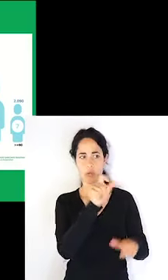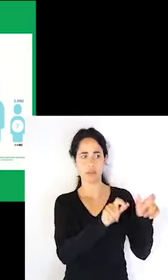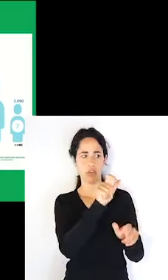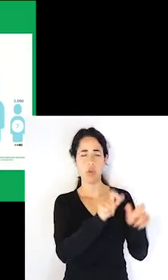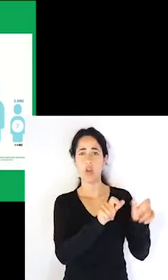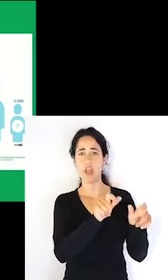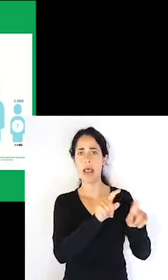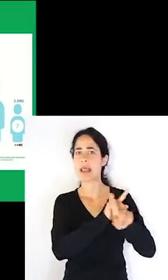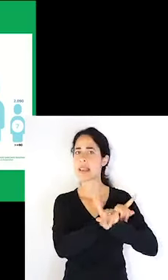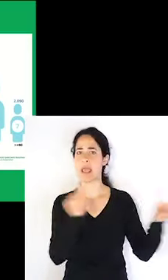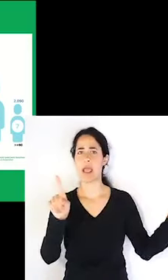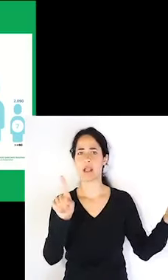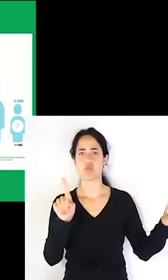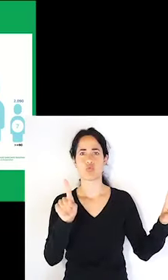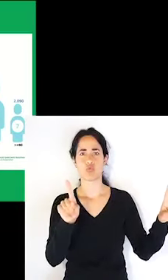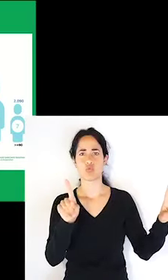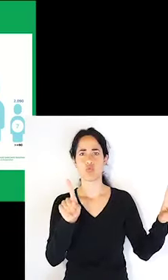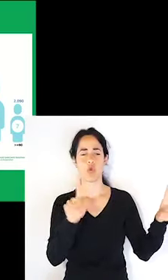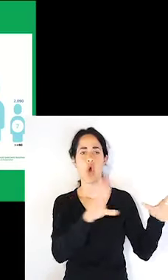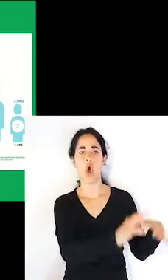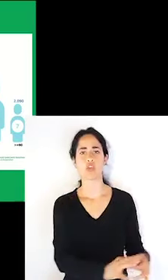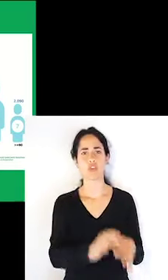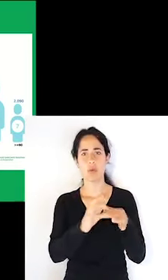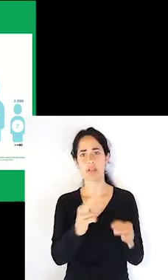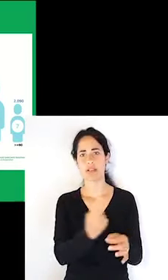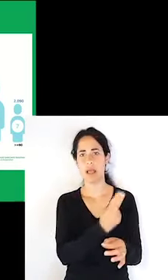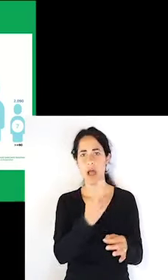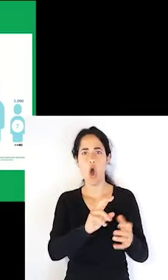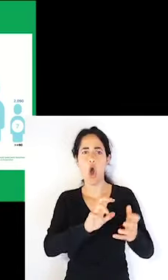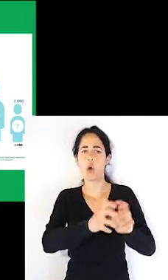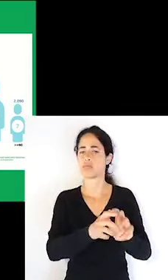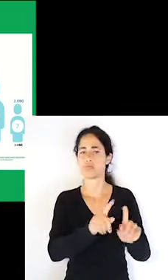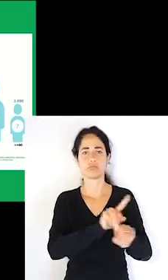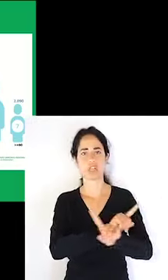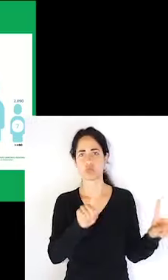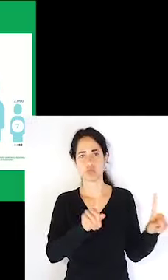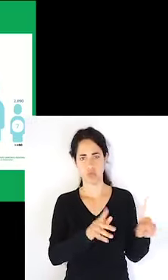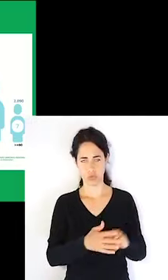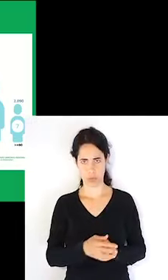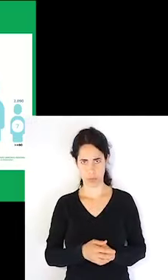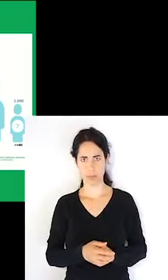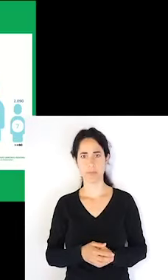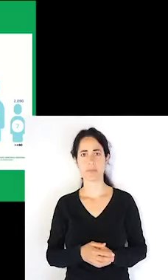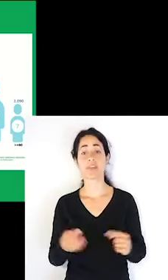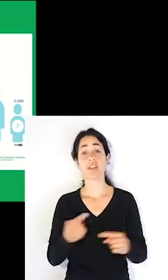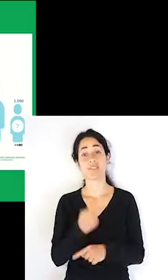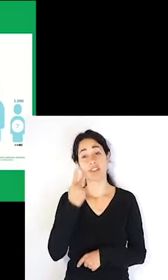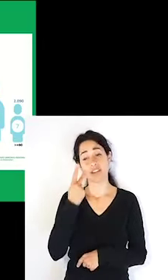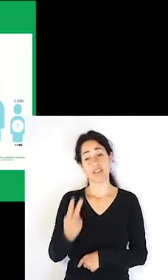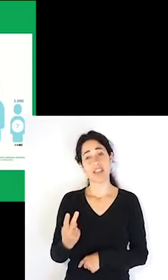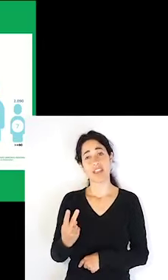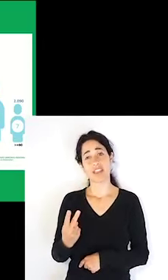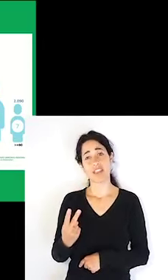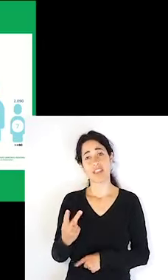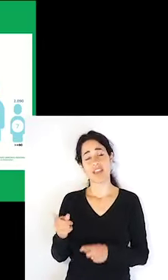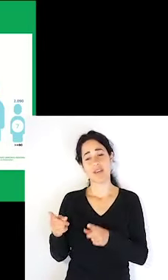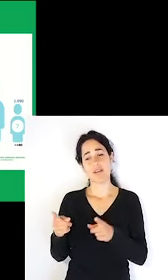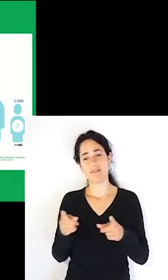da Covid, nessuno di questi ha avuto ovviamente per fortuna complicanze. E mentre se